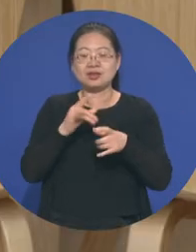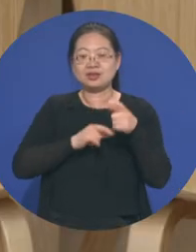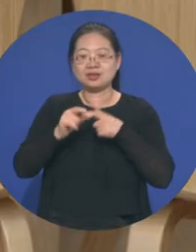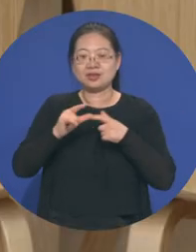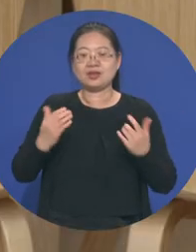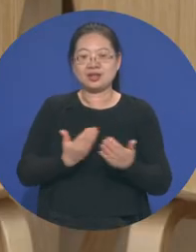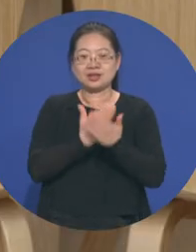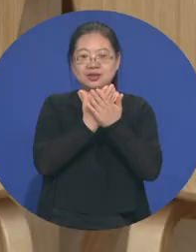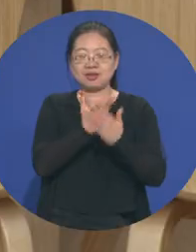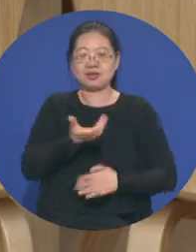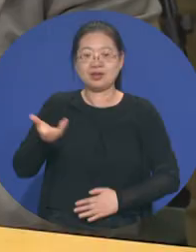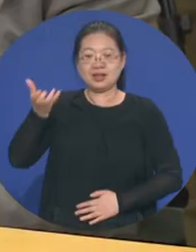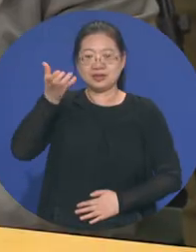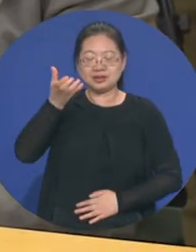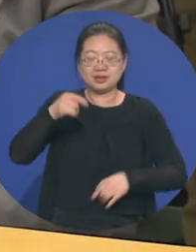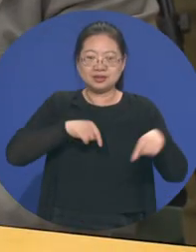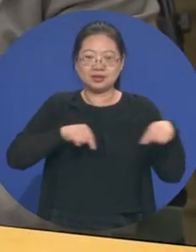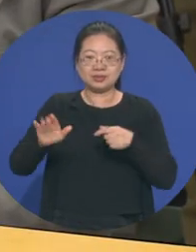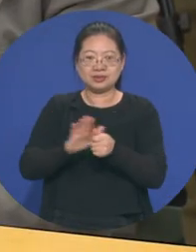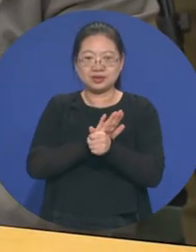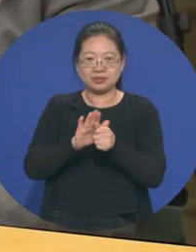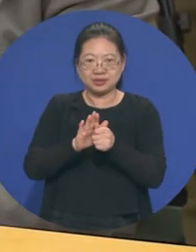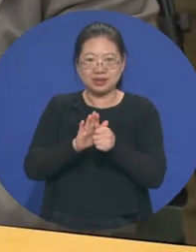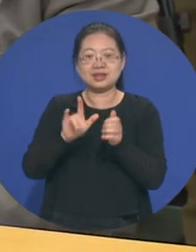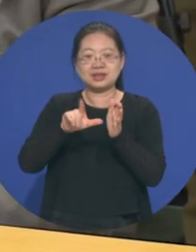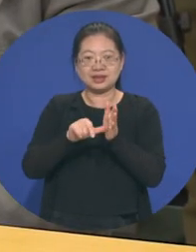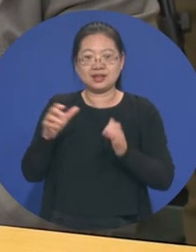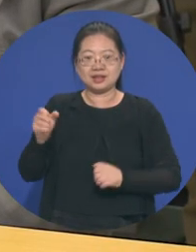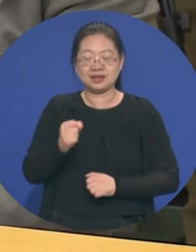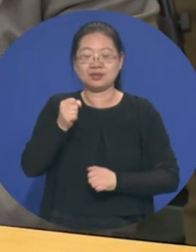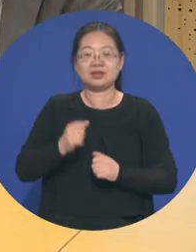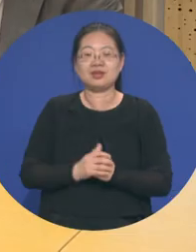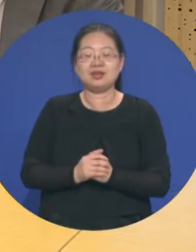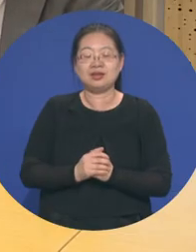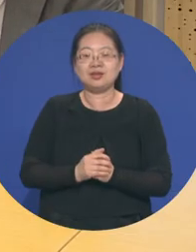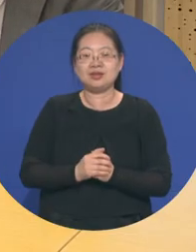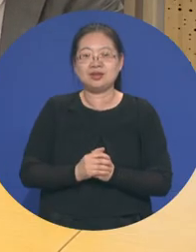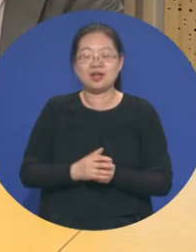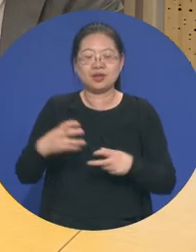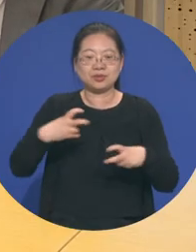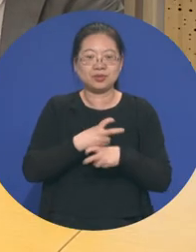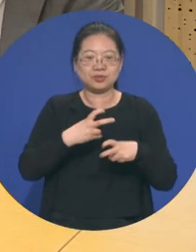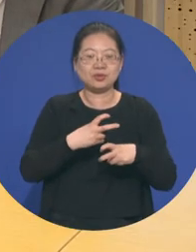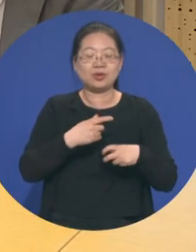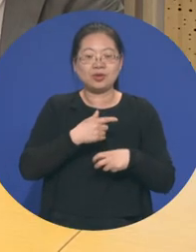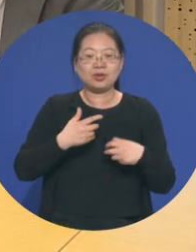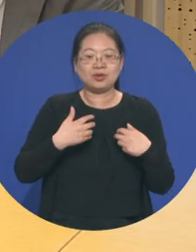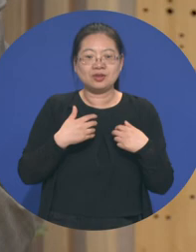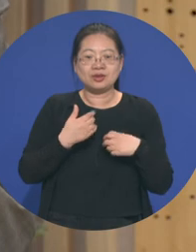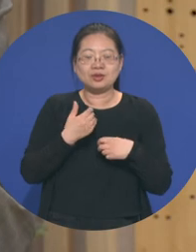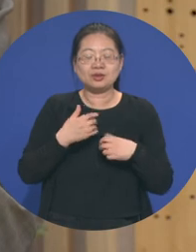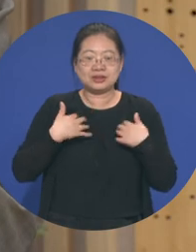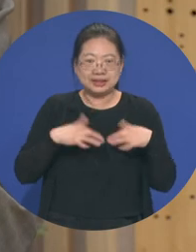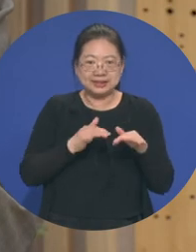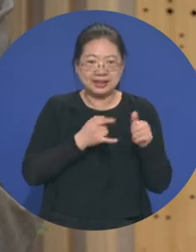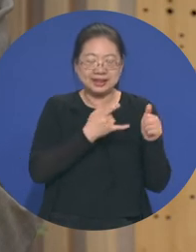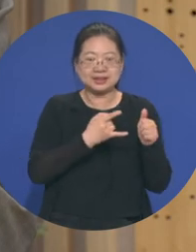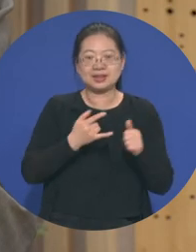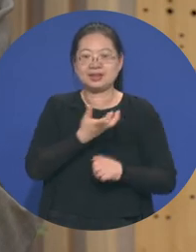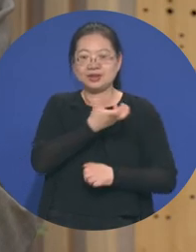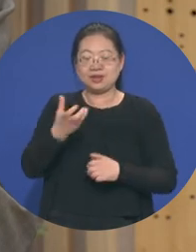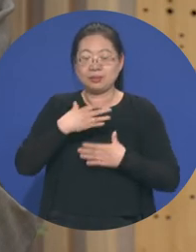보다 향상된 도정 서비스를 제공하는 계기가 될 것으로 보입니다 돈는이를 통해 교통약자들의 이용 편의